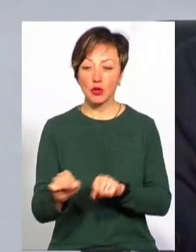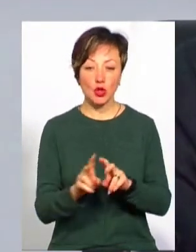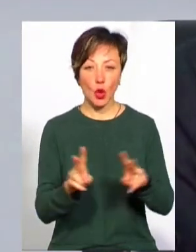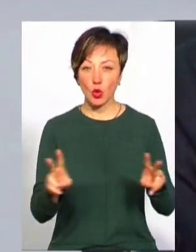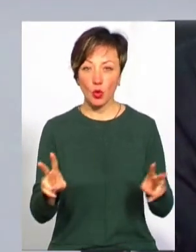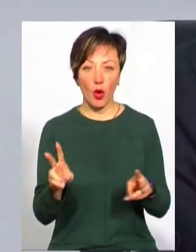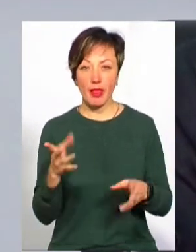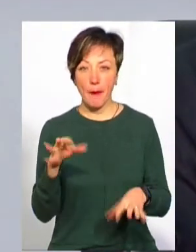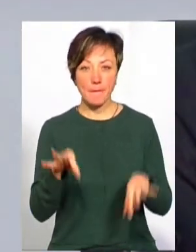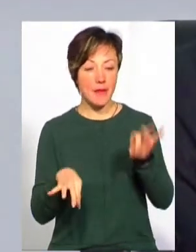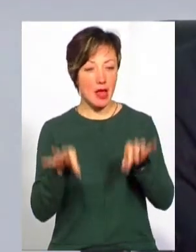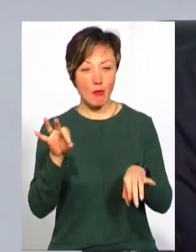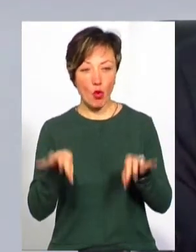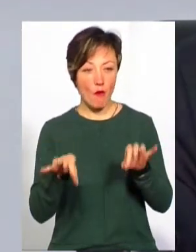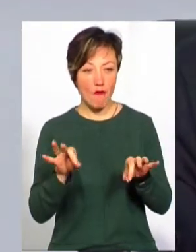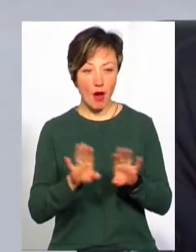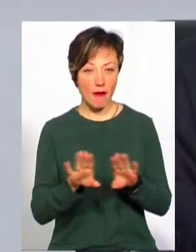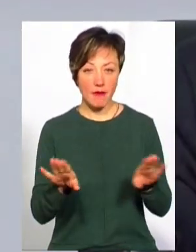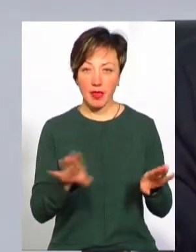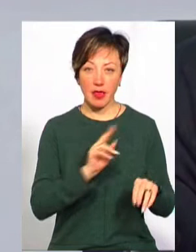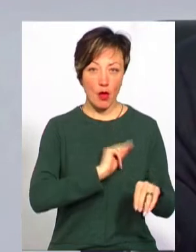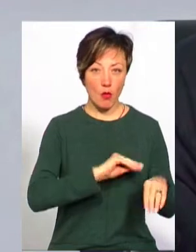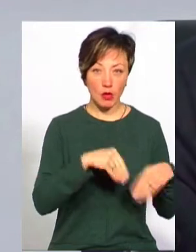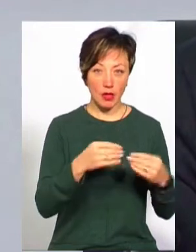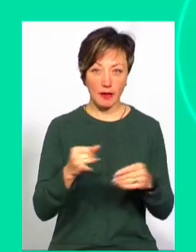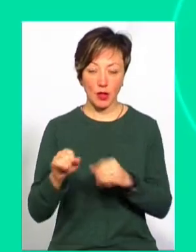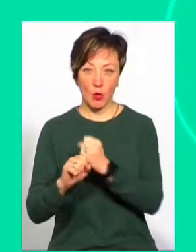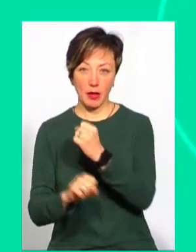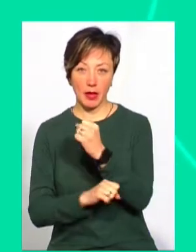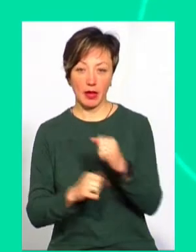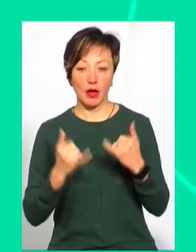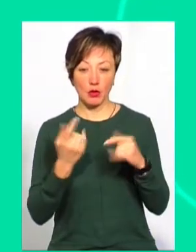не маніпулював. Ні роботодавці, ні робітники. Для цього будуть ці компенсації.